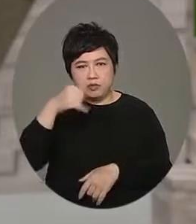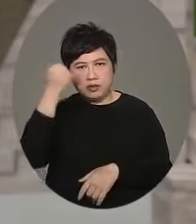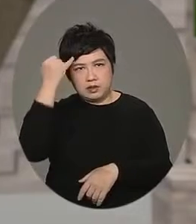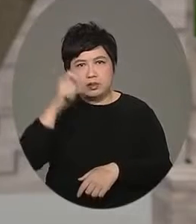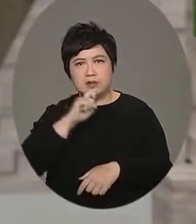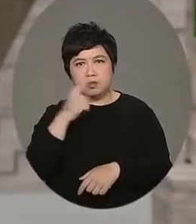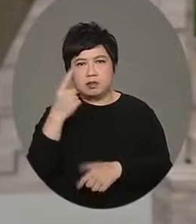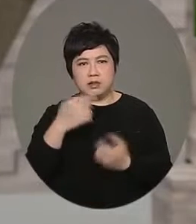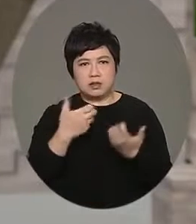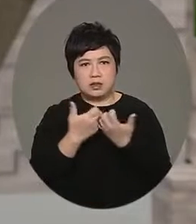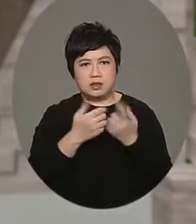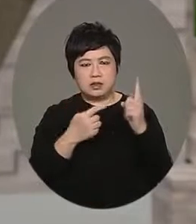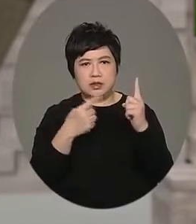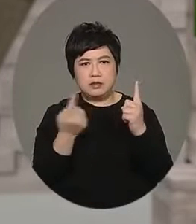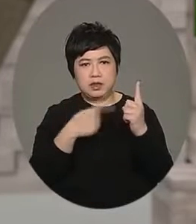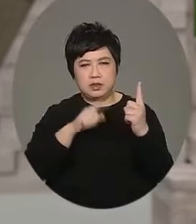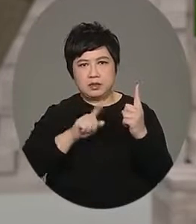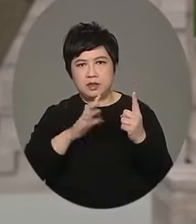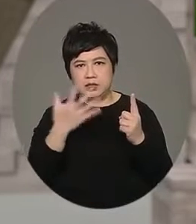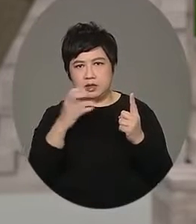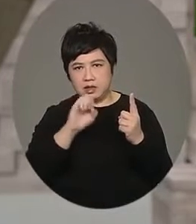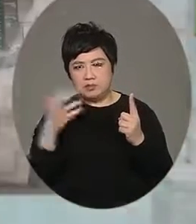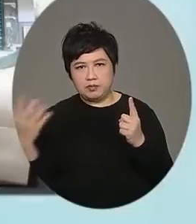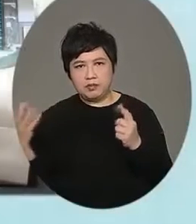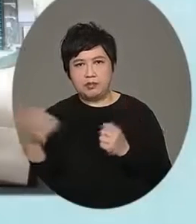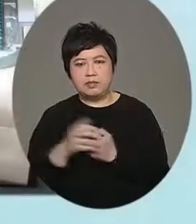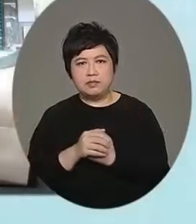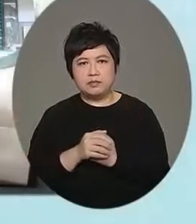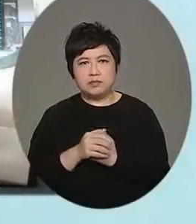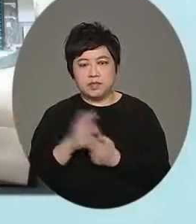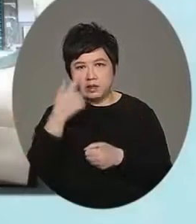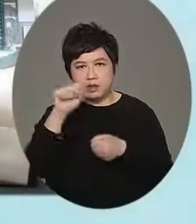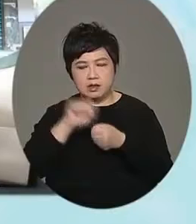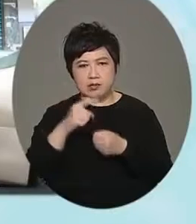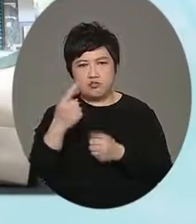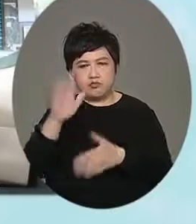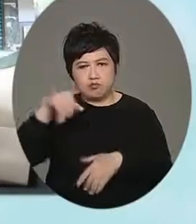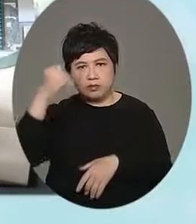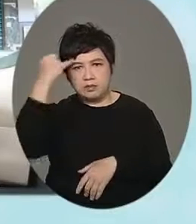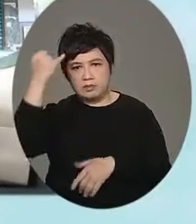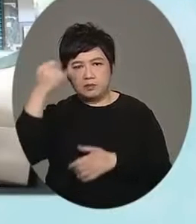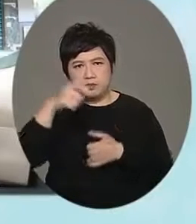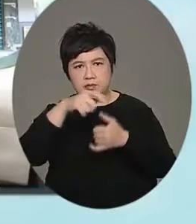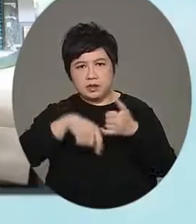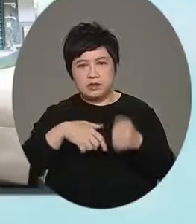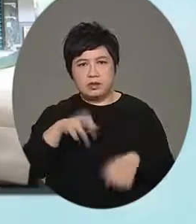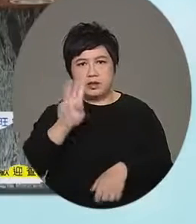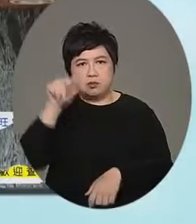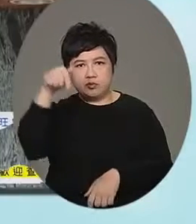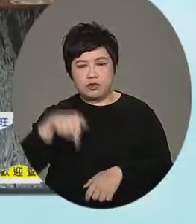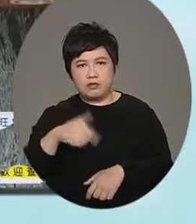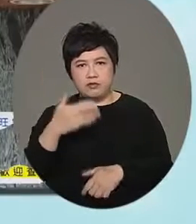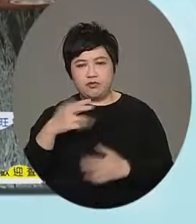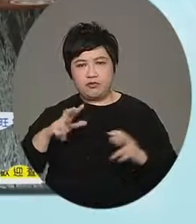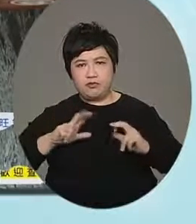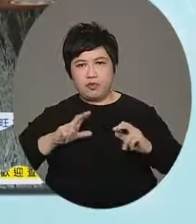1宗，累計是11,055宗。 新增的1宗源頭不明個案是深水埗福華